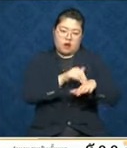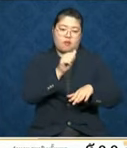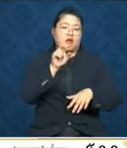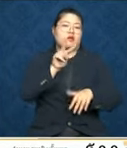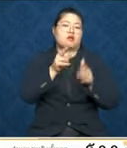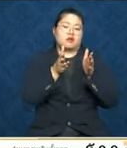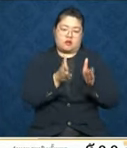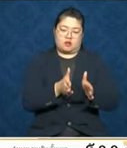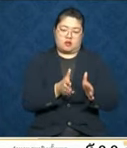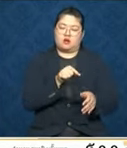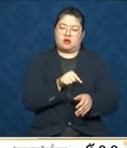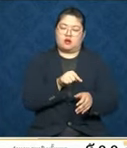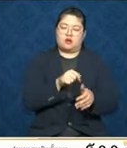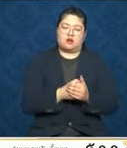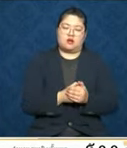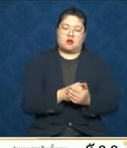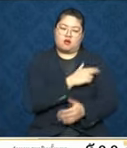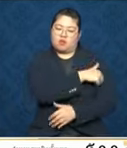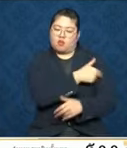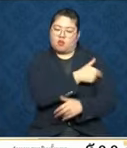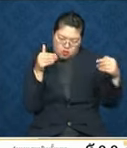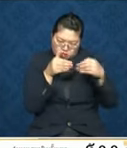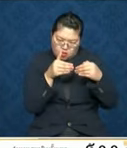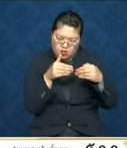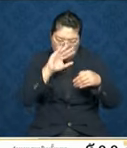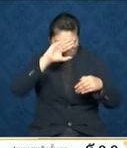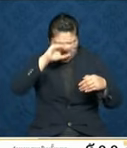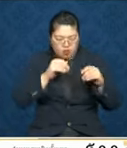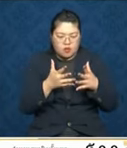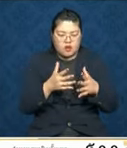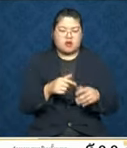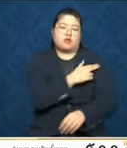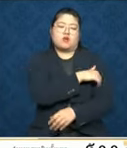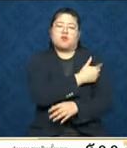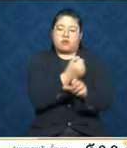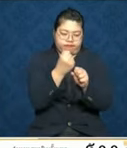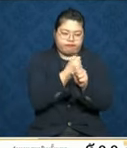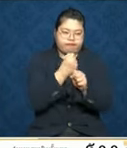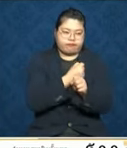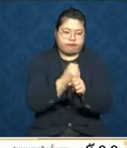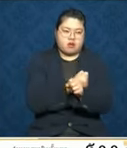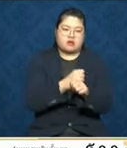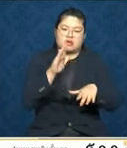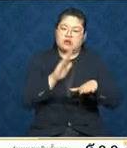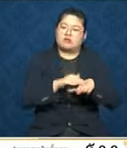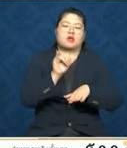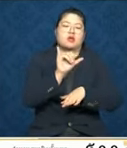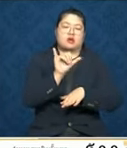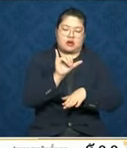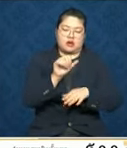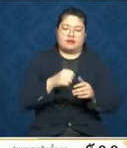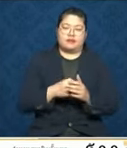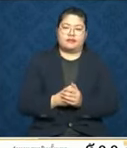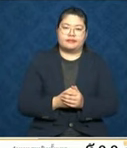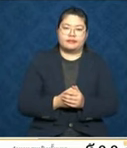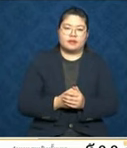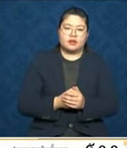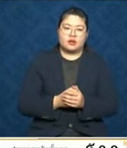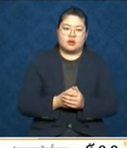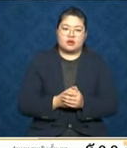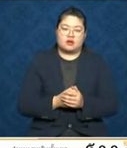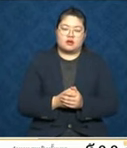2คนไม่มีแพทย์เฉพาะทางมีแต่แพทย์ฝึกหัดนะคะที่ขาดความชำนาญในการรักษาท